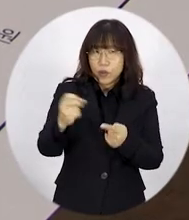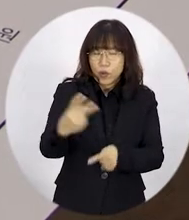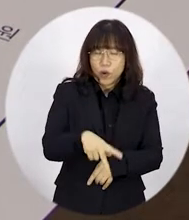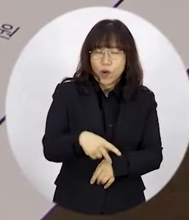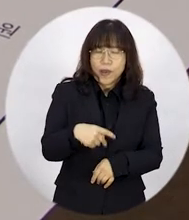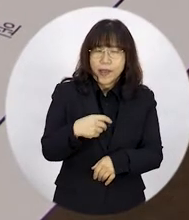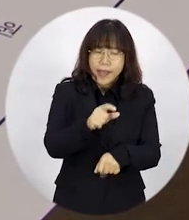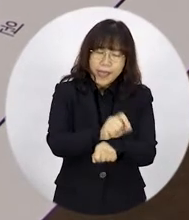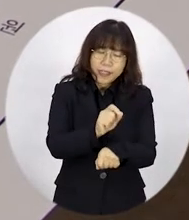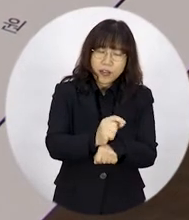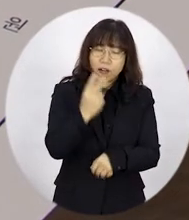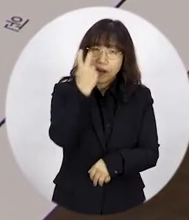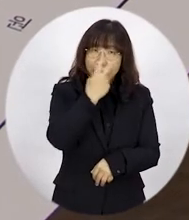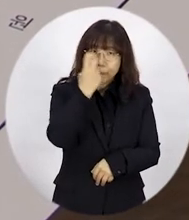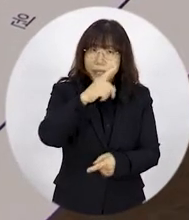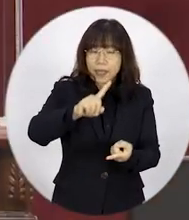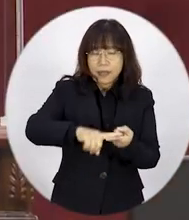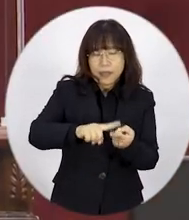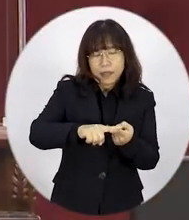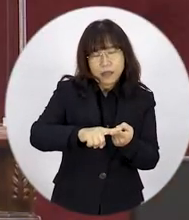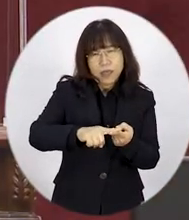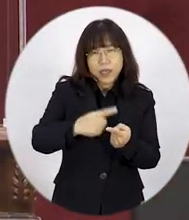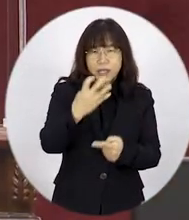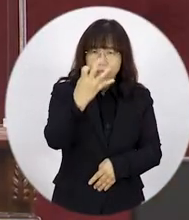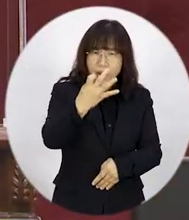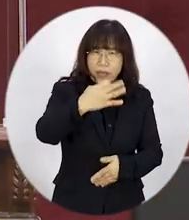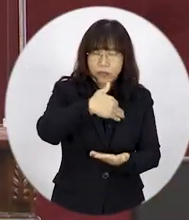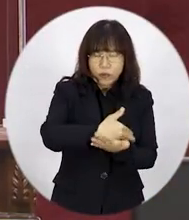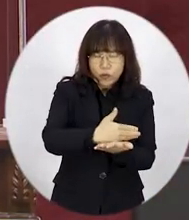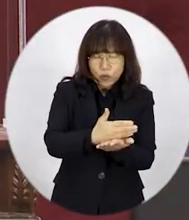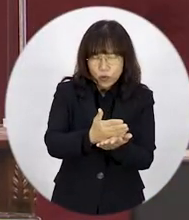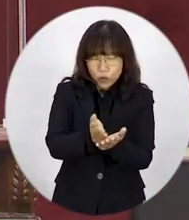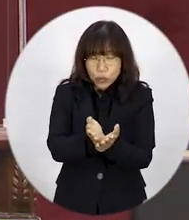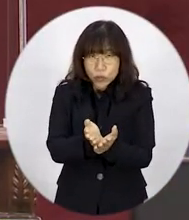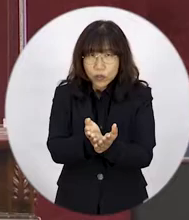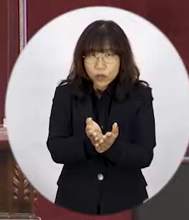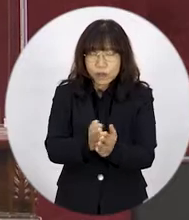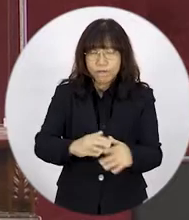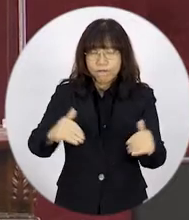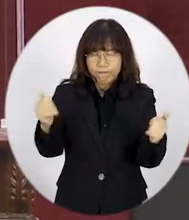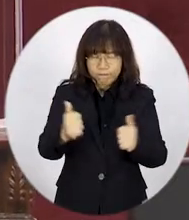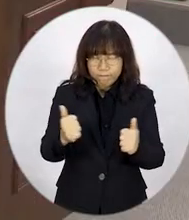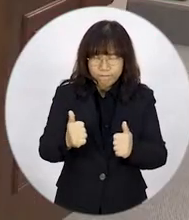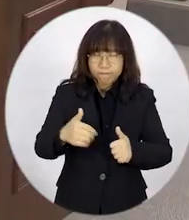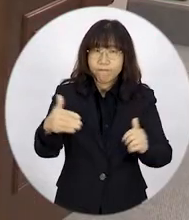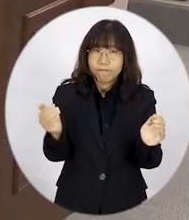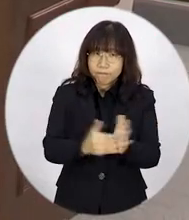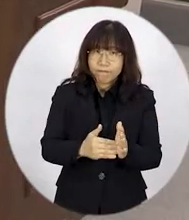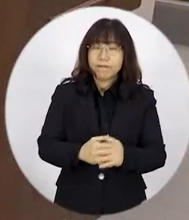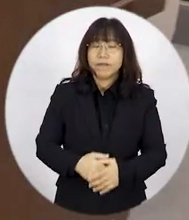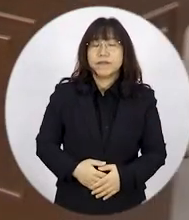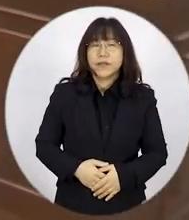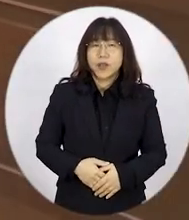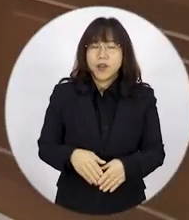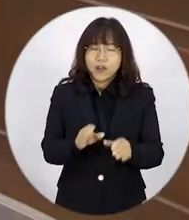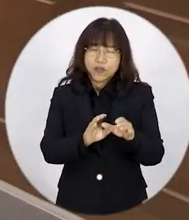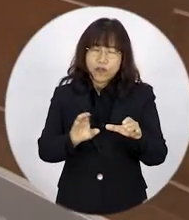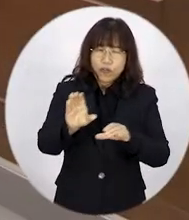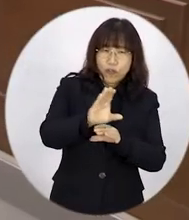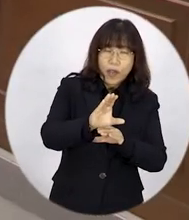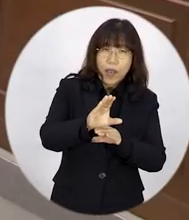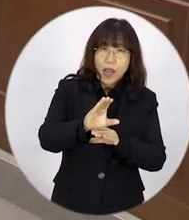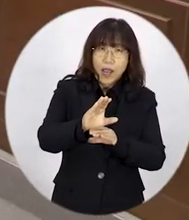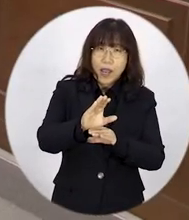행정사무감사 결과 보고서 채택했건 등 14건의 안건이 의결됐습니다 특히 추가 경정 예산안은